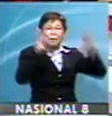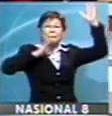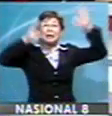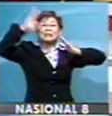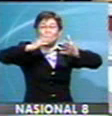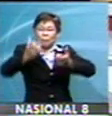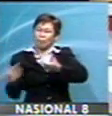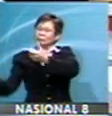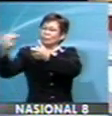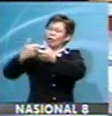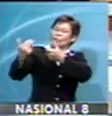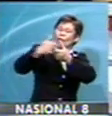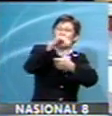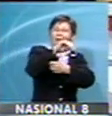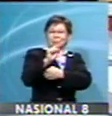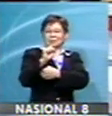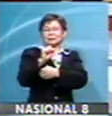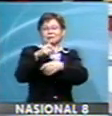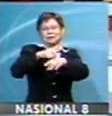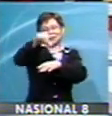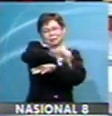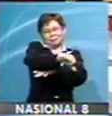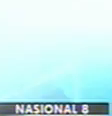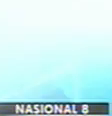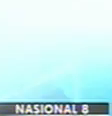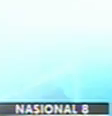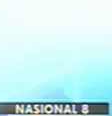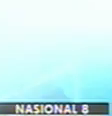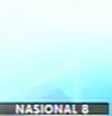yang ingin menyertai kumpulan militan ISD Syria